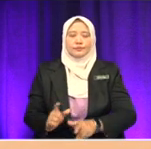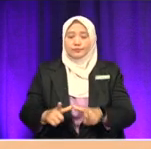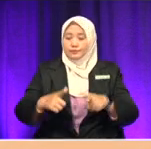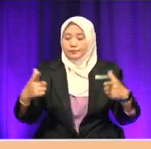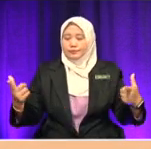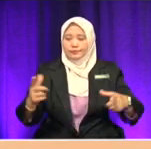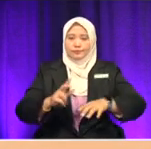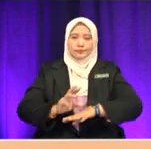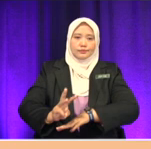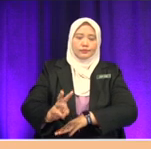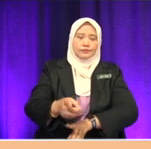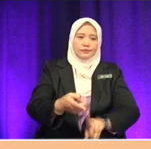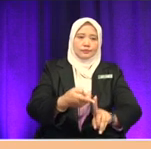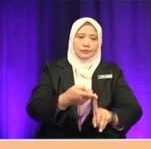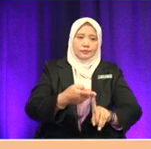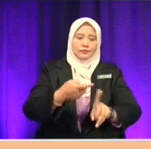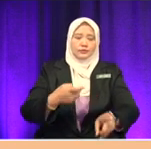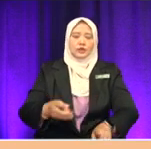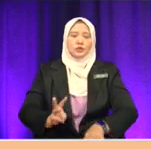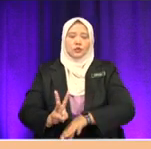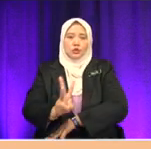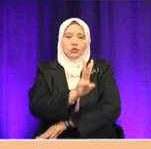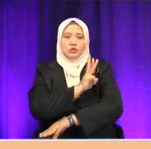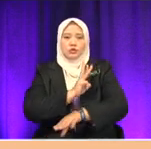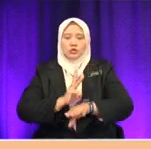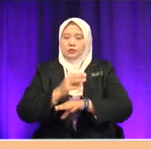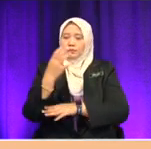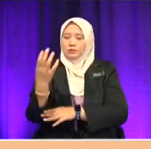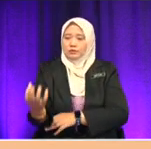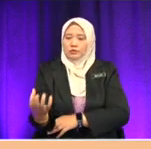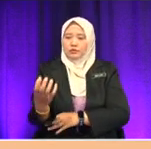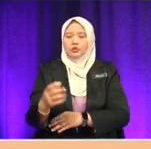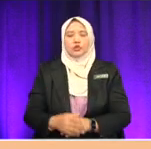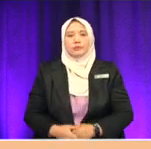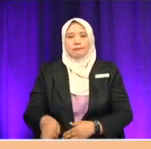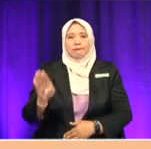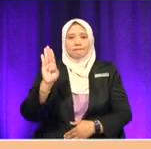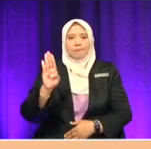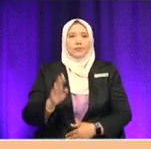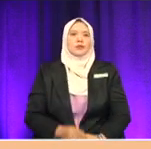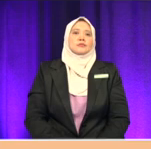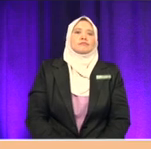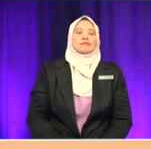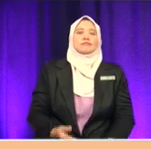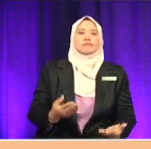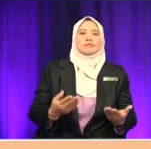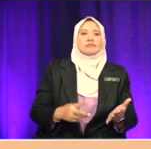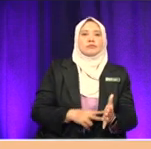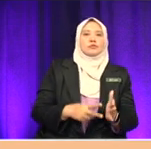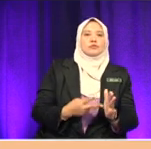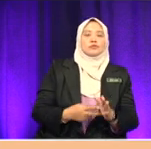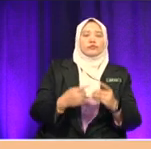A lebih luas daripada piring patri B. Maksudnya jawapan ini